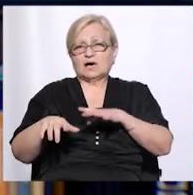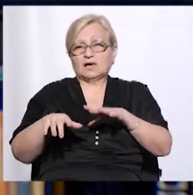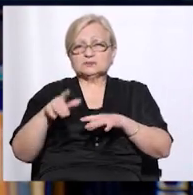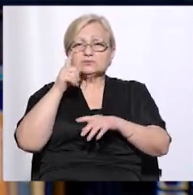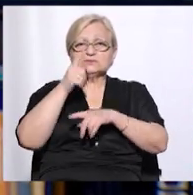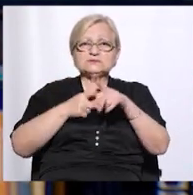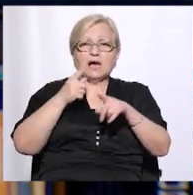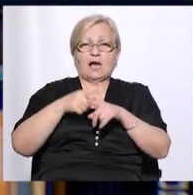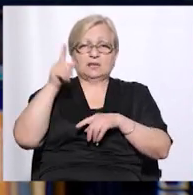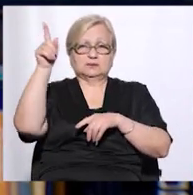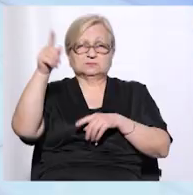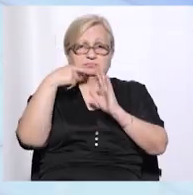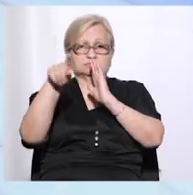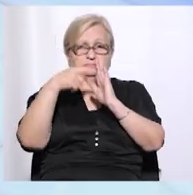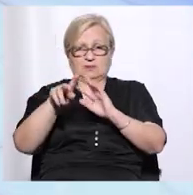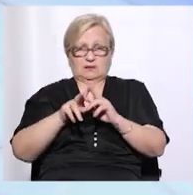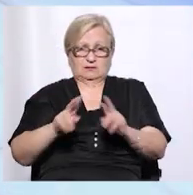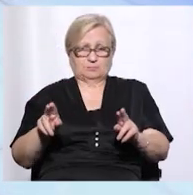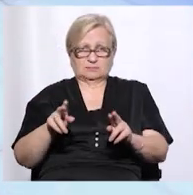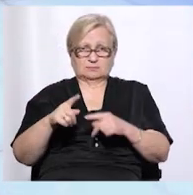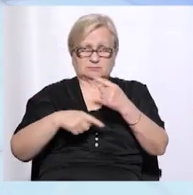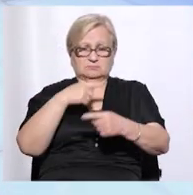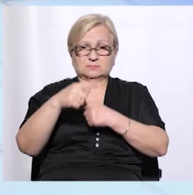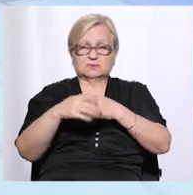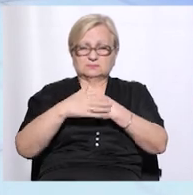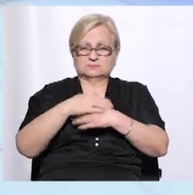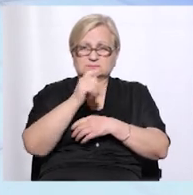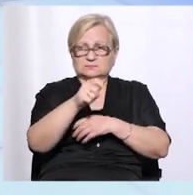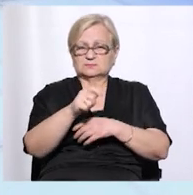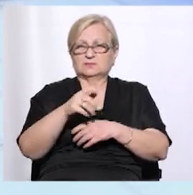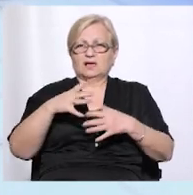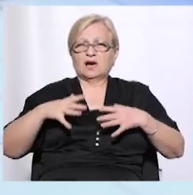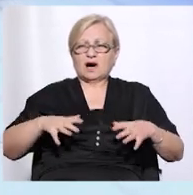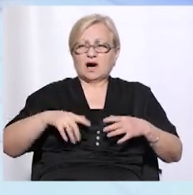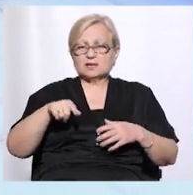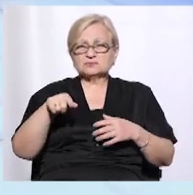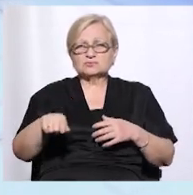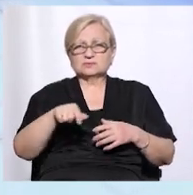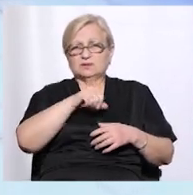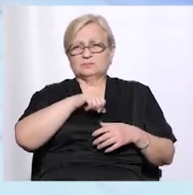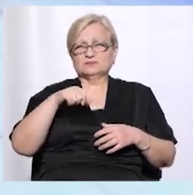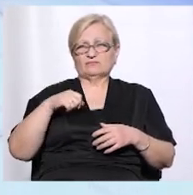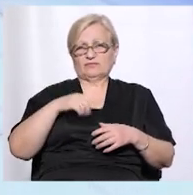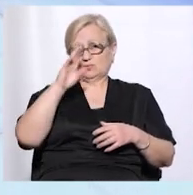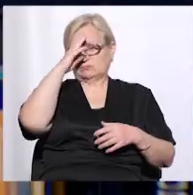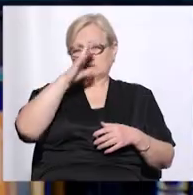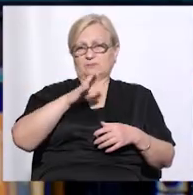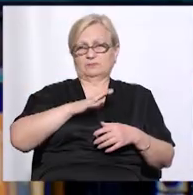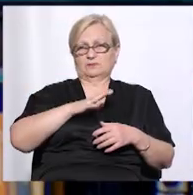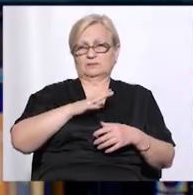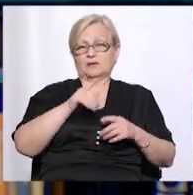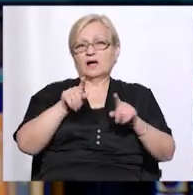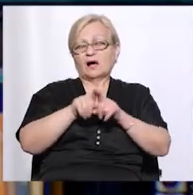მხრიდან კრემლშიც, ხო? და ფაქტობრივად ყველა იმ სადამსჯელო ექსპედიციას ქართველები მოუძღოდნენ ხოლმე. და ასე შემ ძალიან